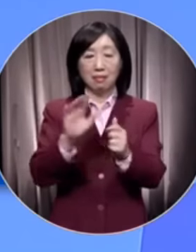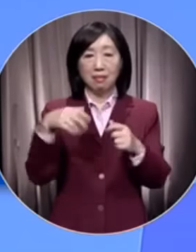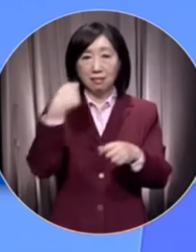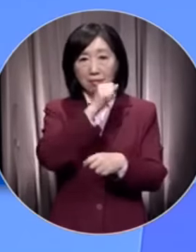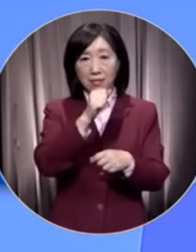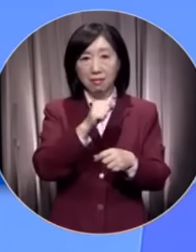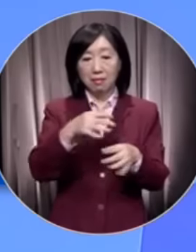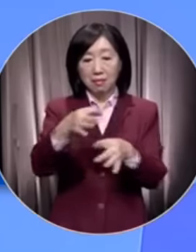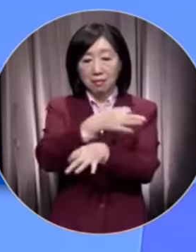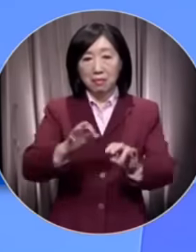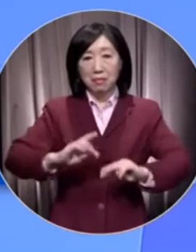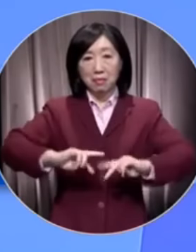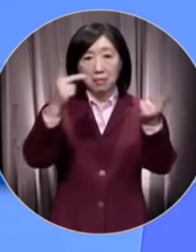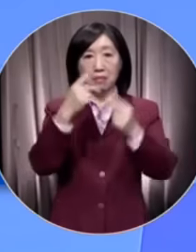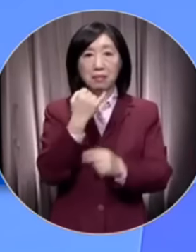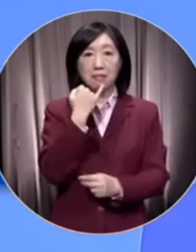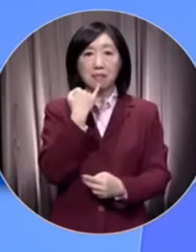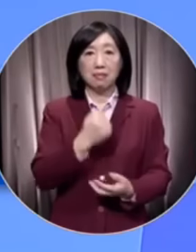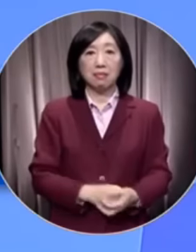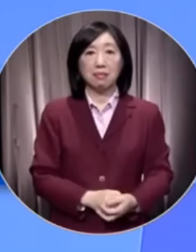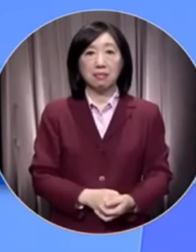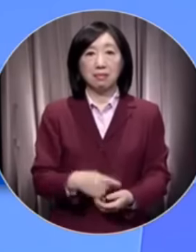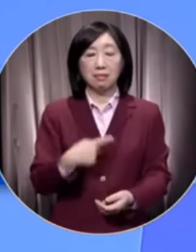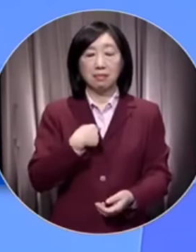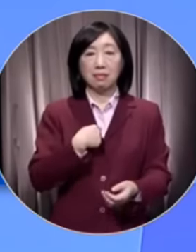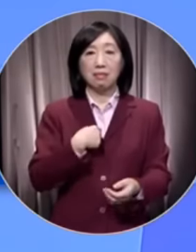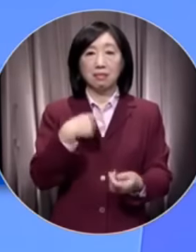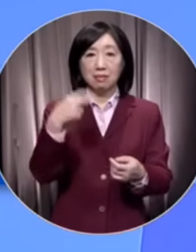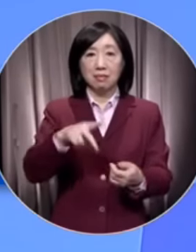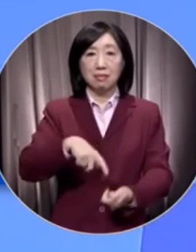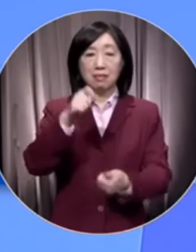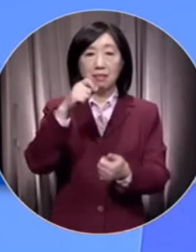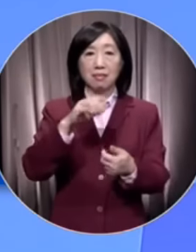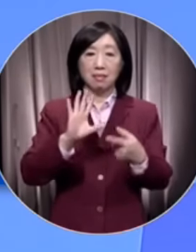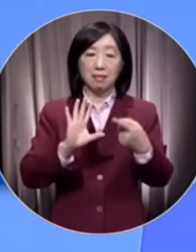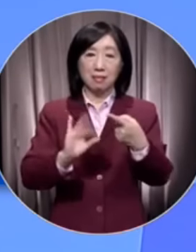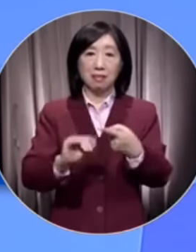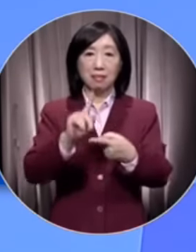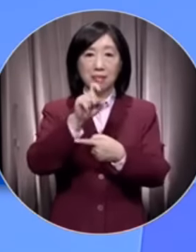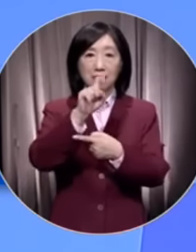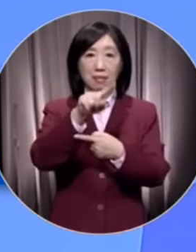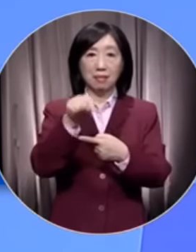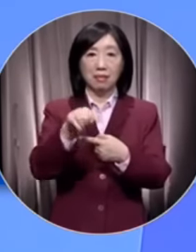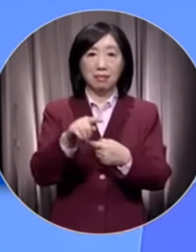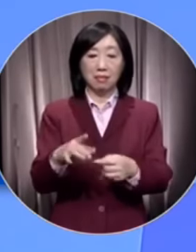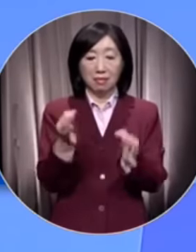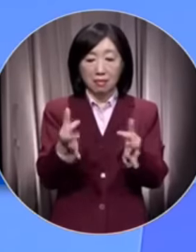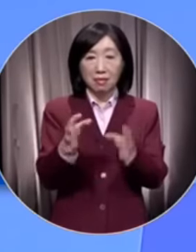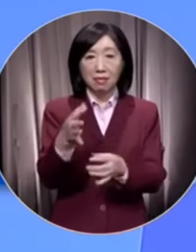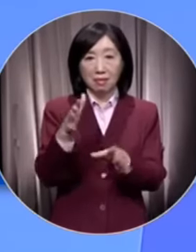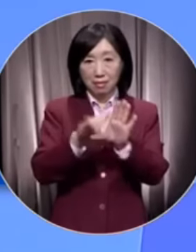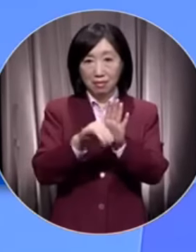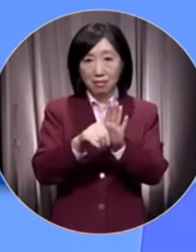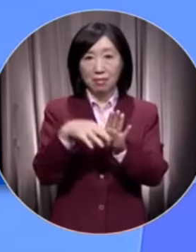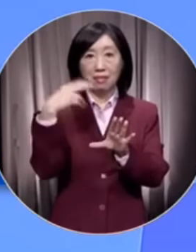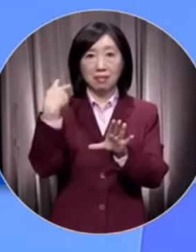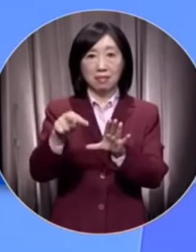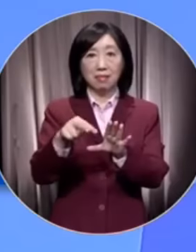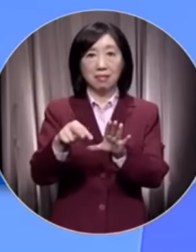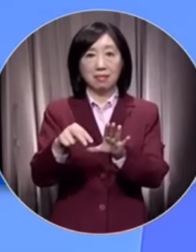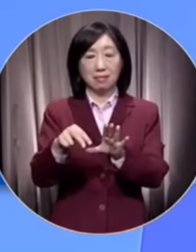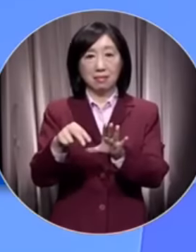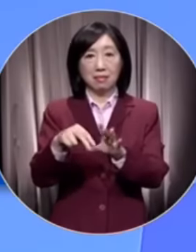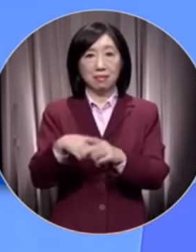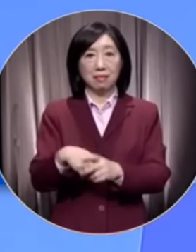经济目前的困境，我也提升要课征前1%有钱人的富人税，以及大幅扩张台湾